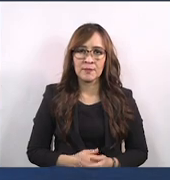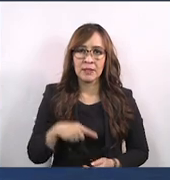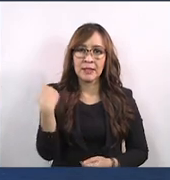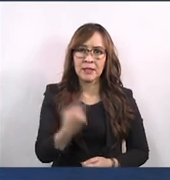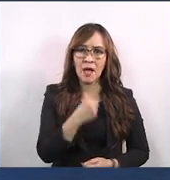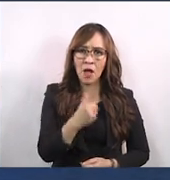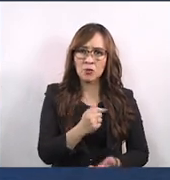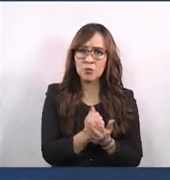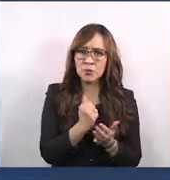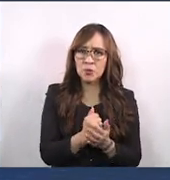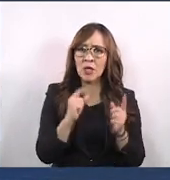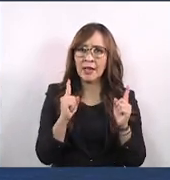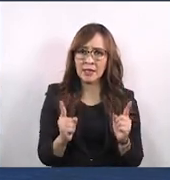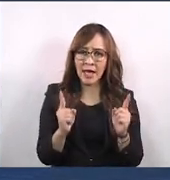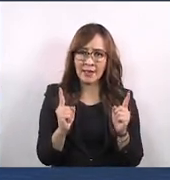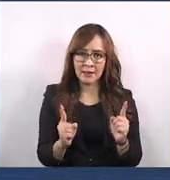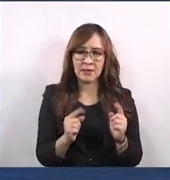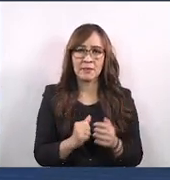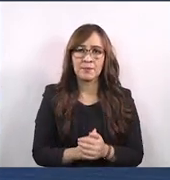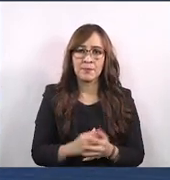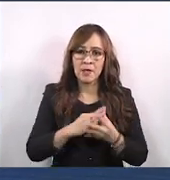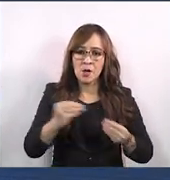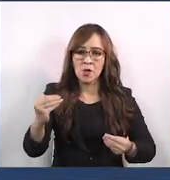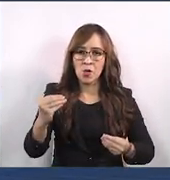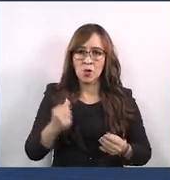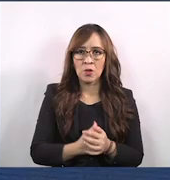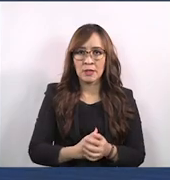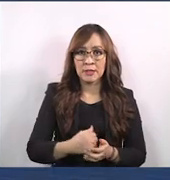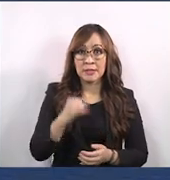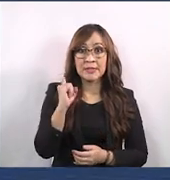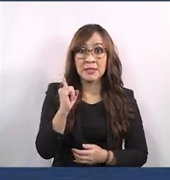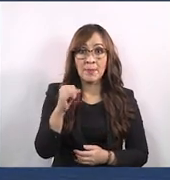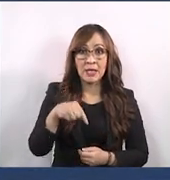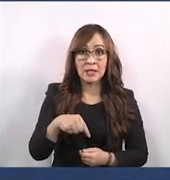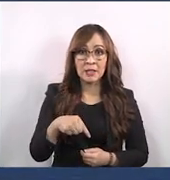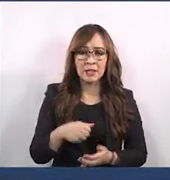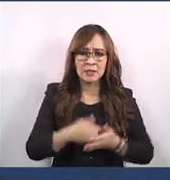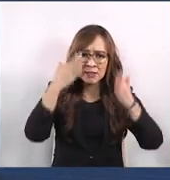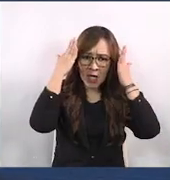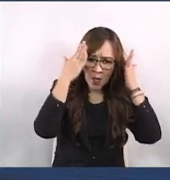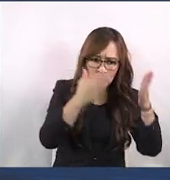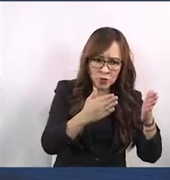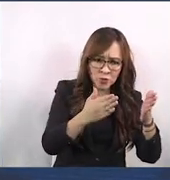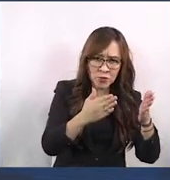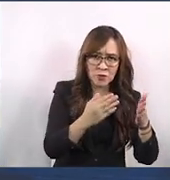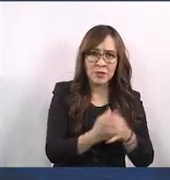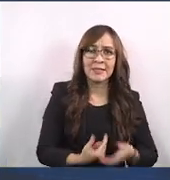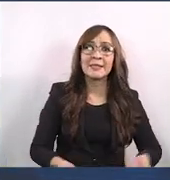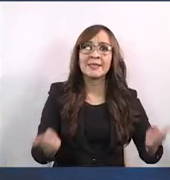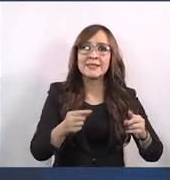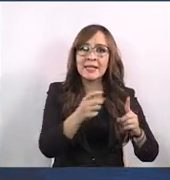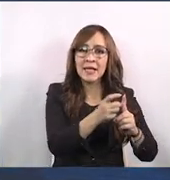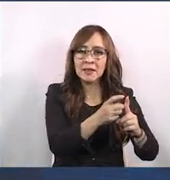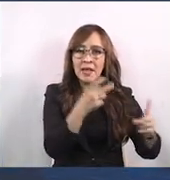Hai we actually very cover Ya Allah isobel ini secara khusus Hai ditargetkan